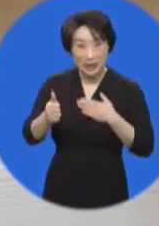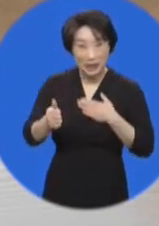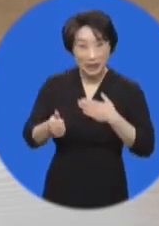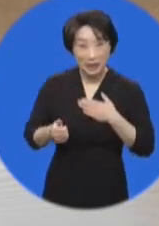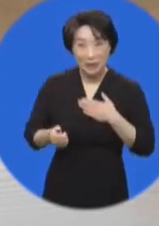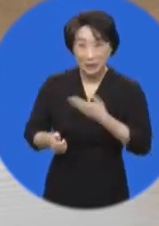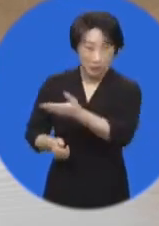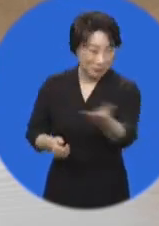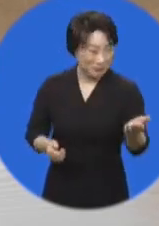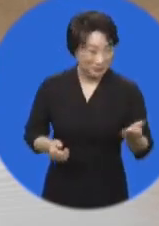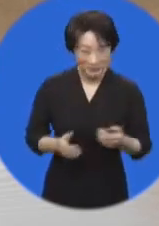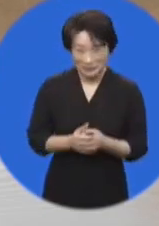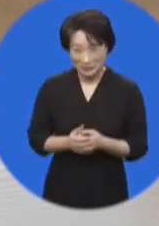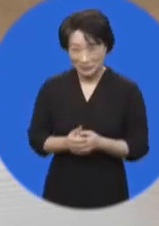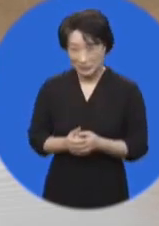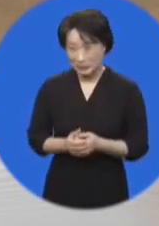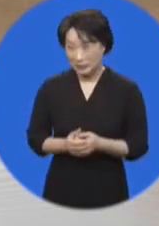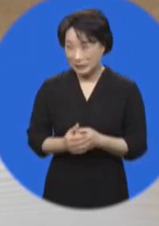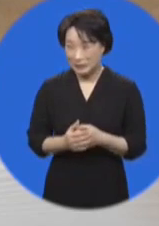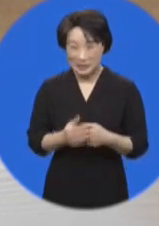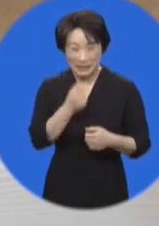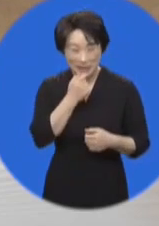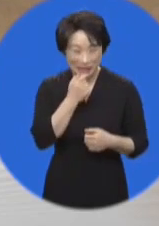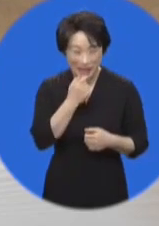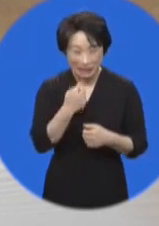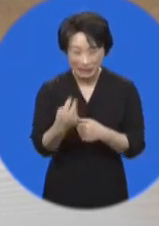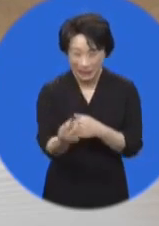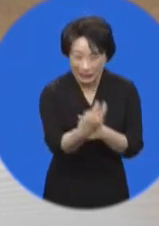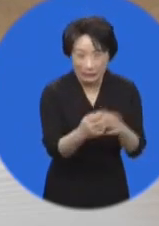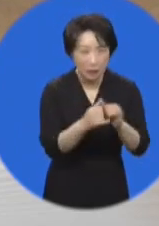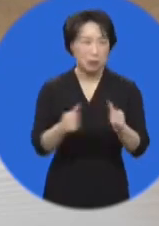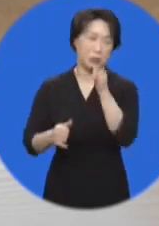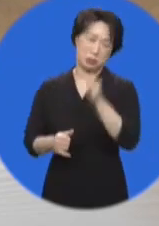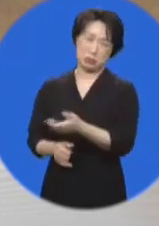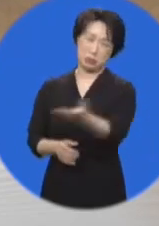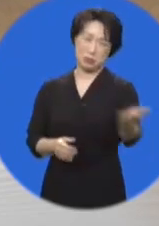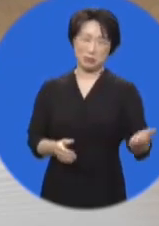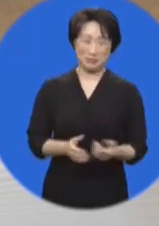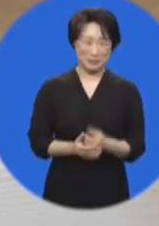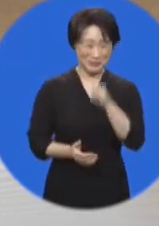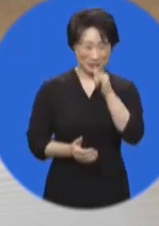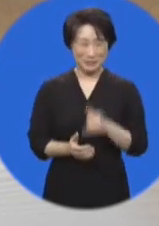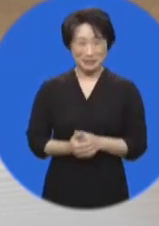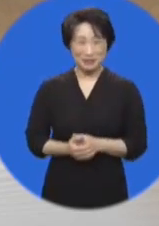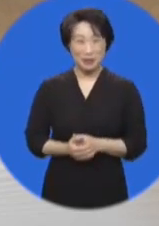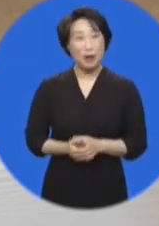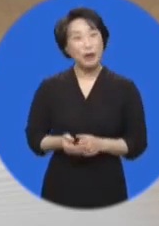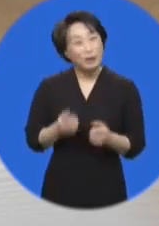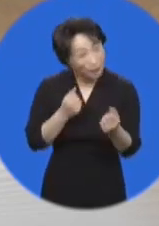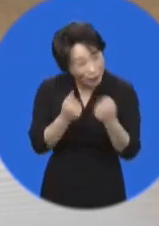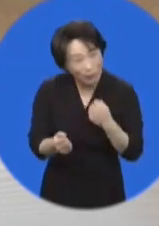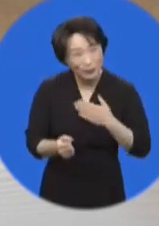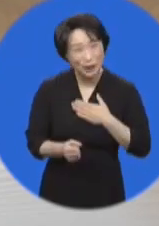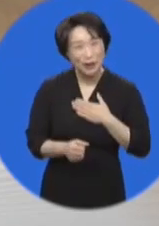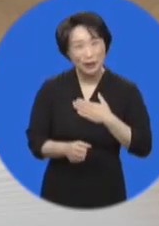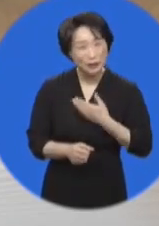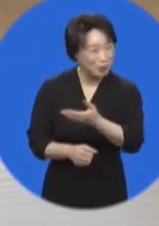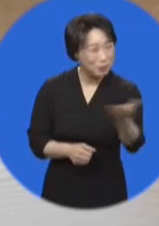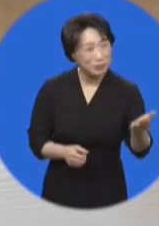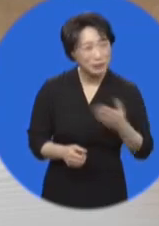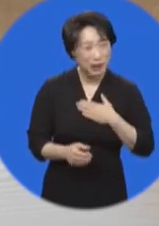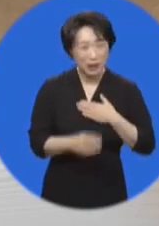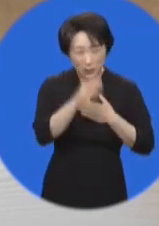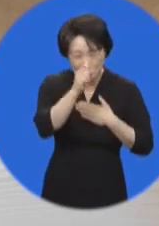안에 안 좋아하는 사람 있지 않겠어 여기요? 어? 담임 목사 안 좋아하는 사람. 근데도 좋아하든 안